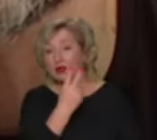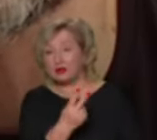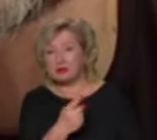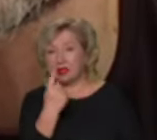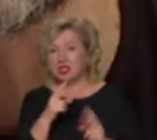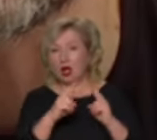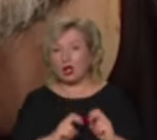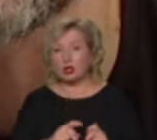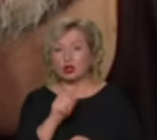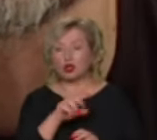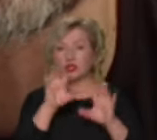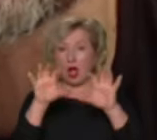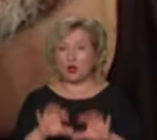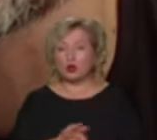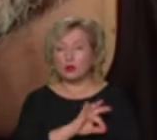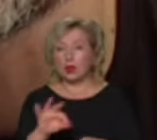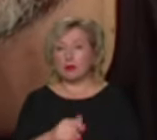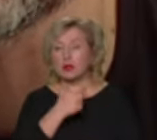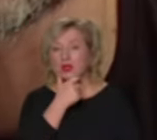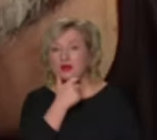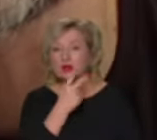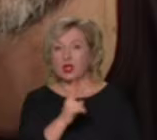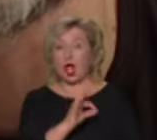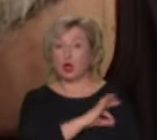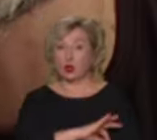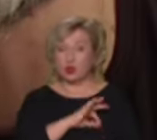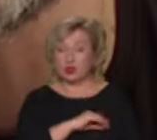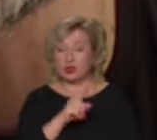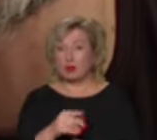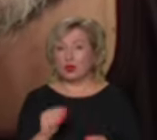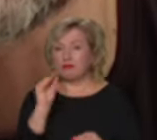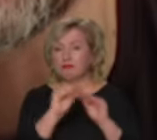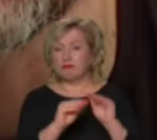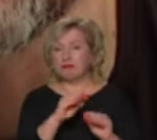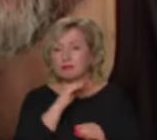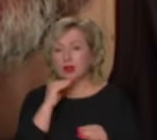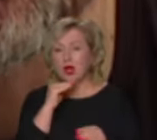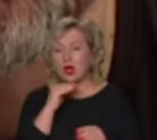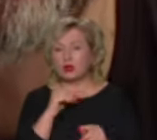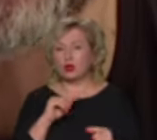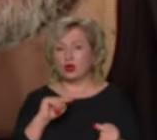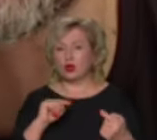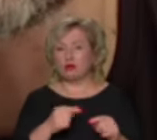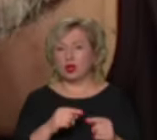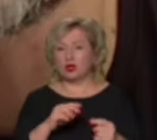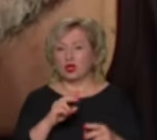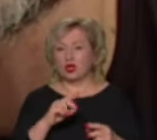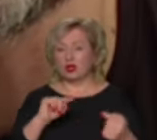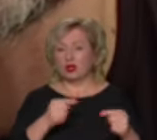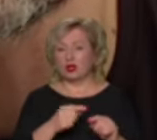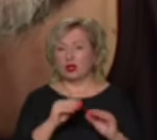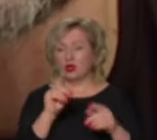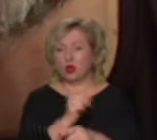аналіз того законопроекту, я подивився з точки зору як юриста, там закинуто дуже багато контроверсійних норм, ну, на кшталт